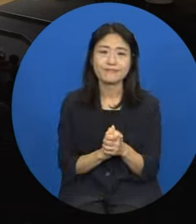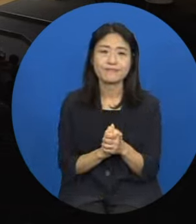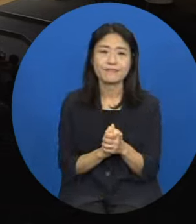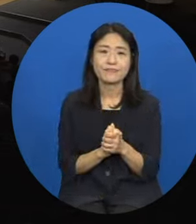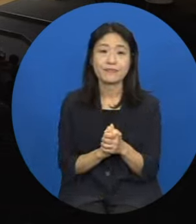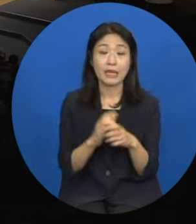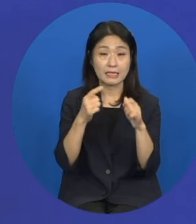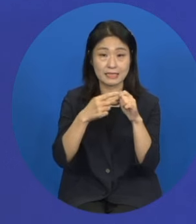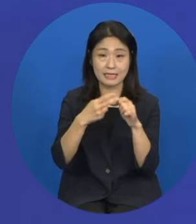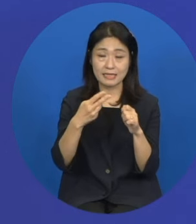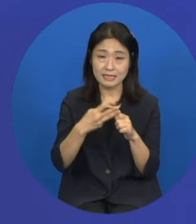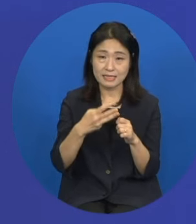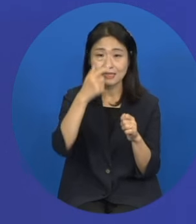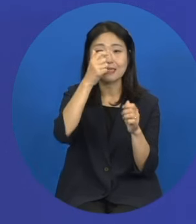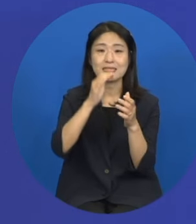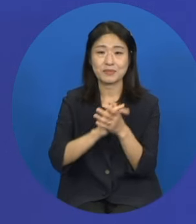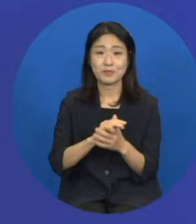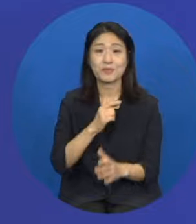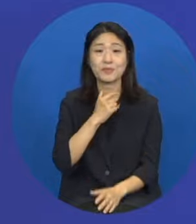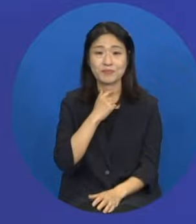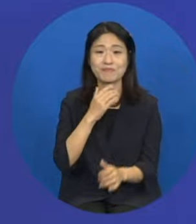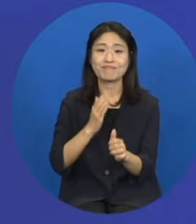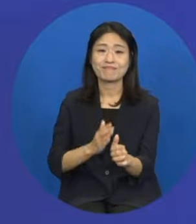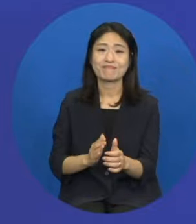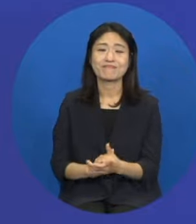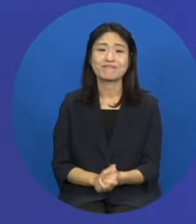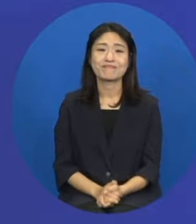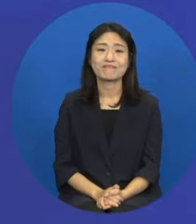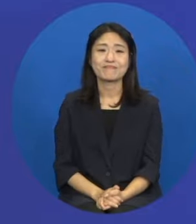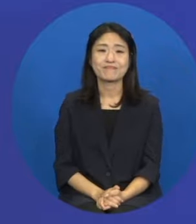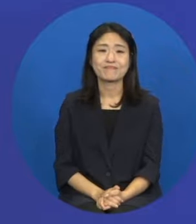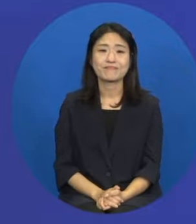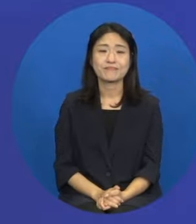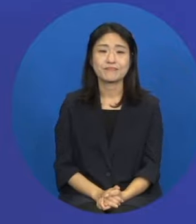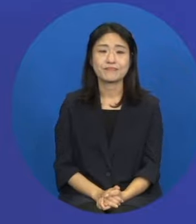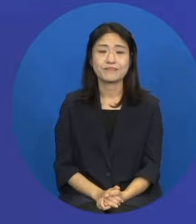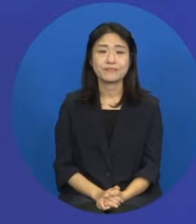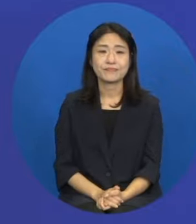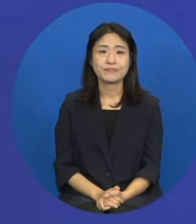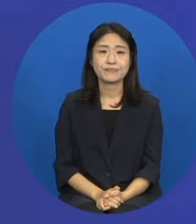세 가지 기도 제목 가지고 기도하겠습니다